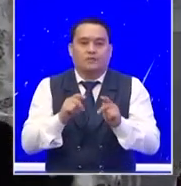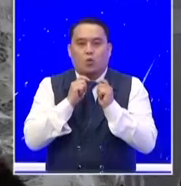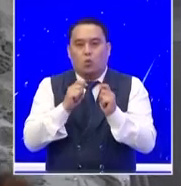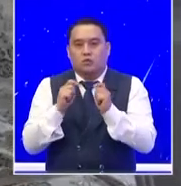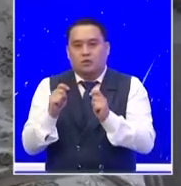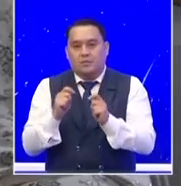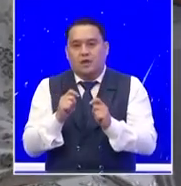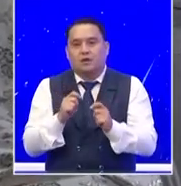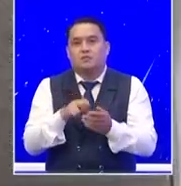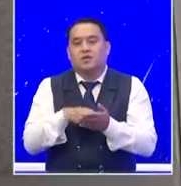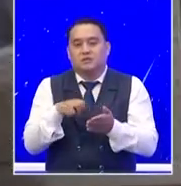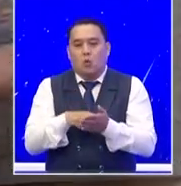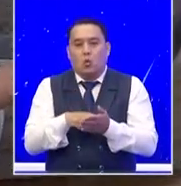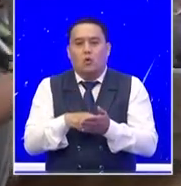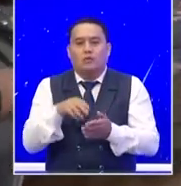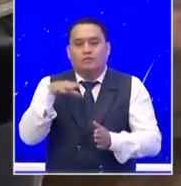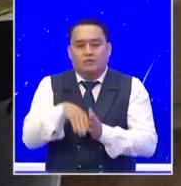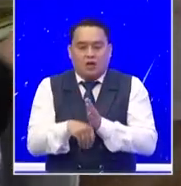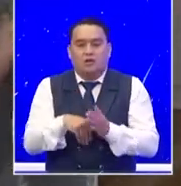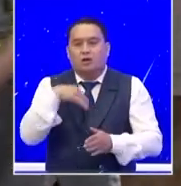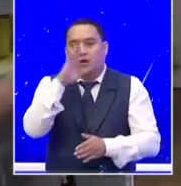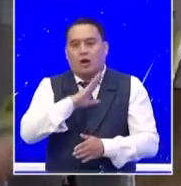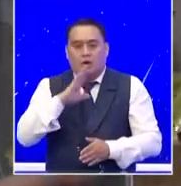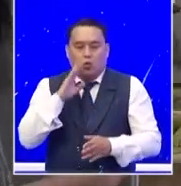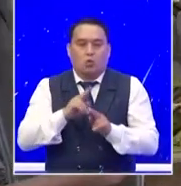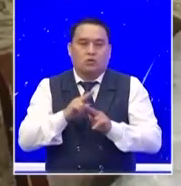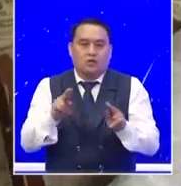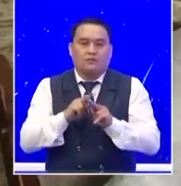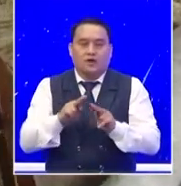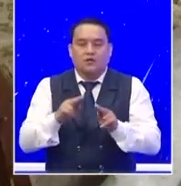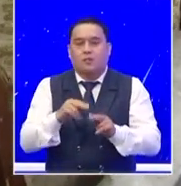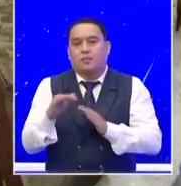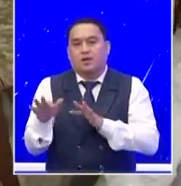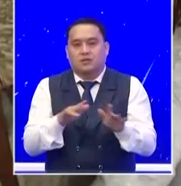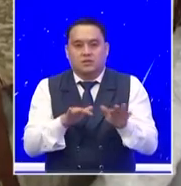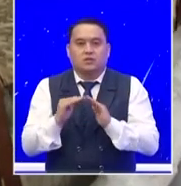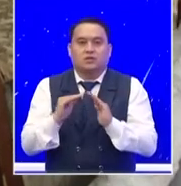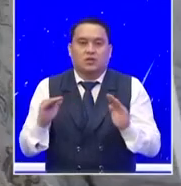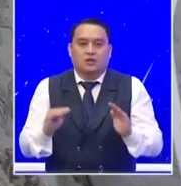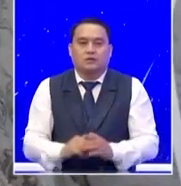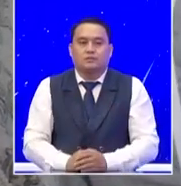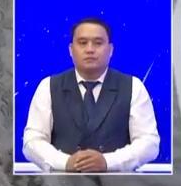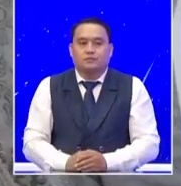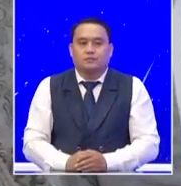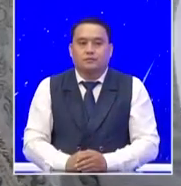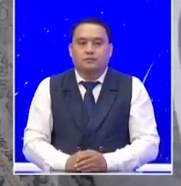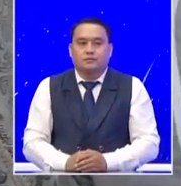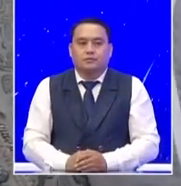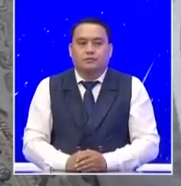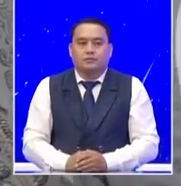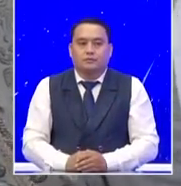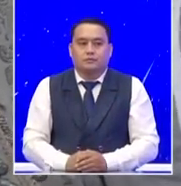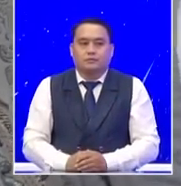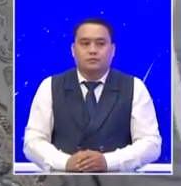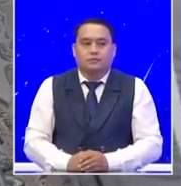ей благодарственное письмо, отметив неоценимый вклад родительницы в учебный и воспитательный процесс детей. Енді сабақ жағына келетін